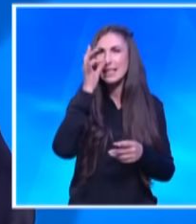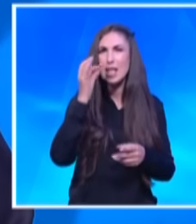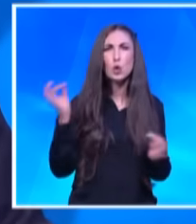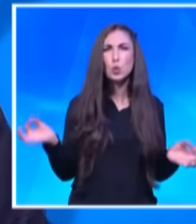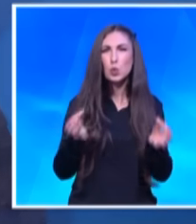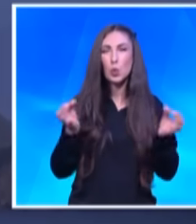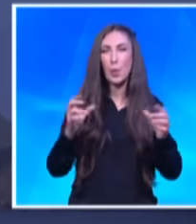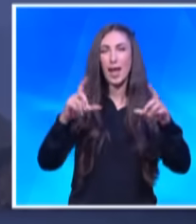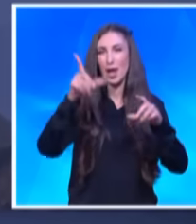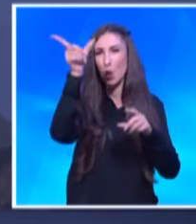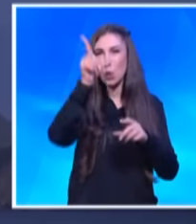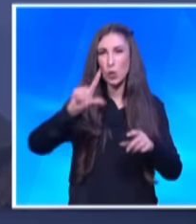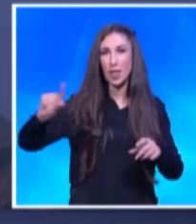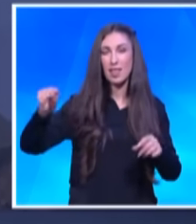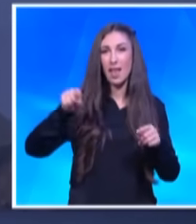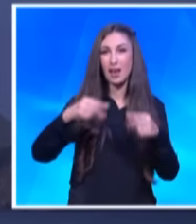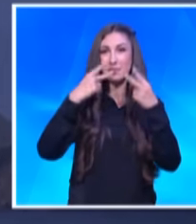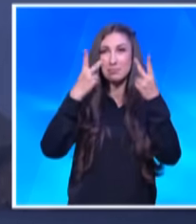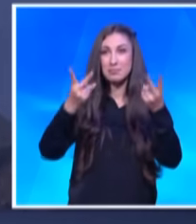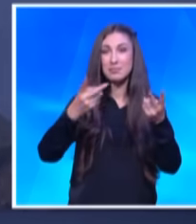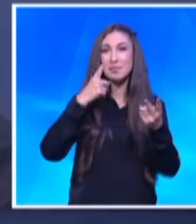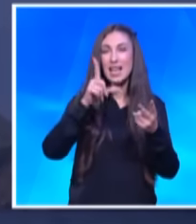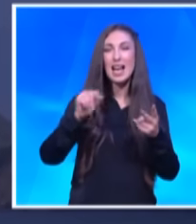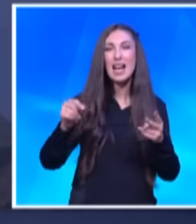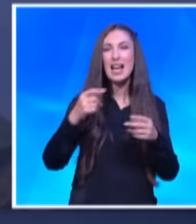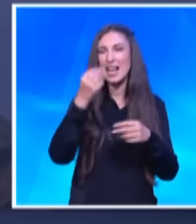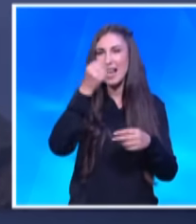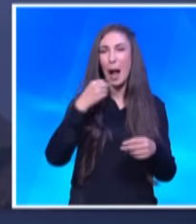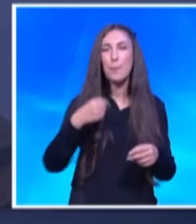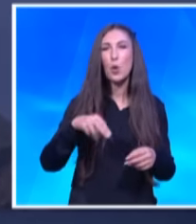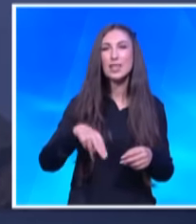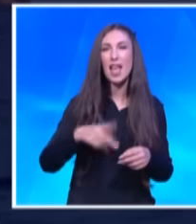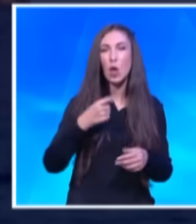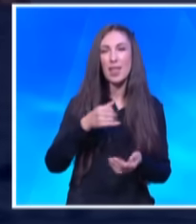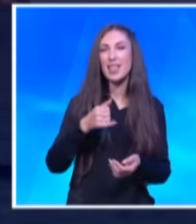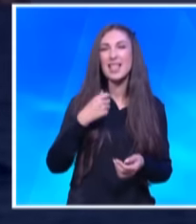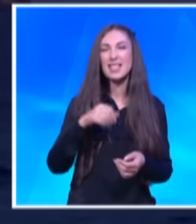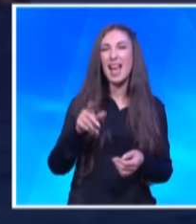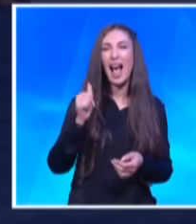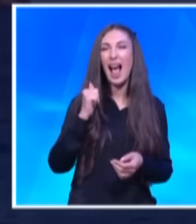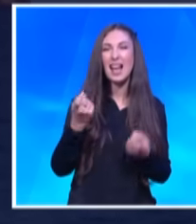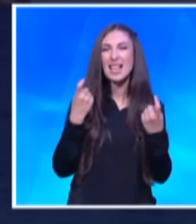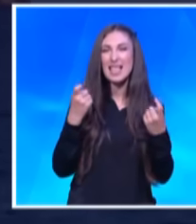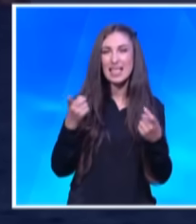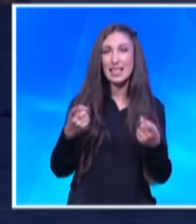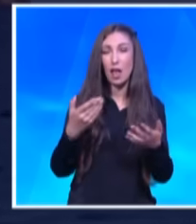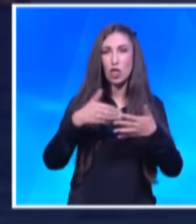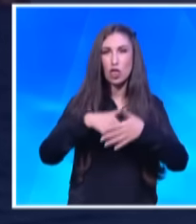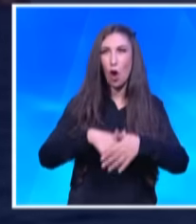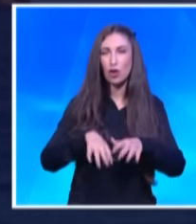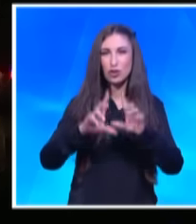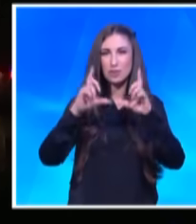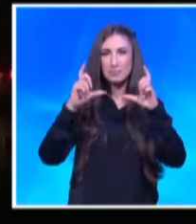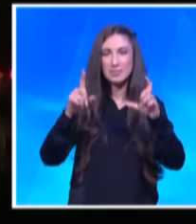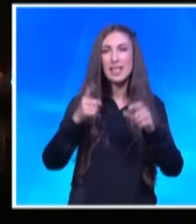суперлуна. Тя украси и небето над храма на Посейдон, близо до гръцката столица Атина. Явлението озари с нощта и